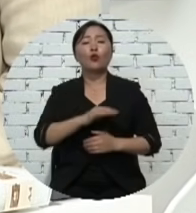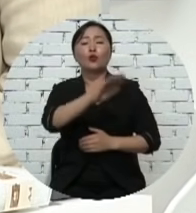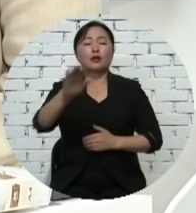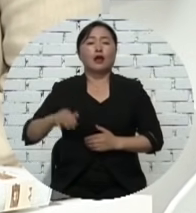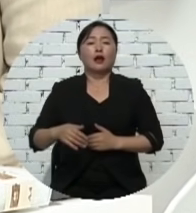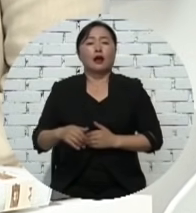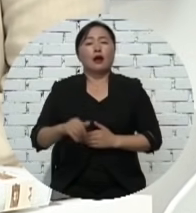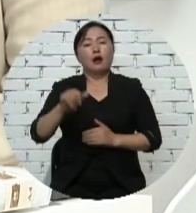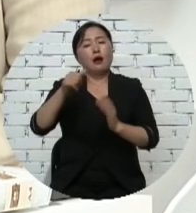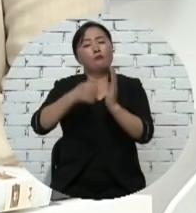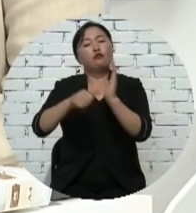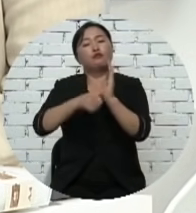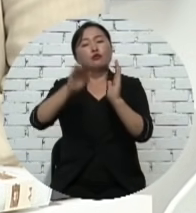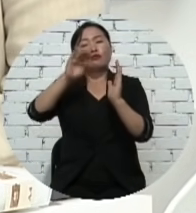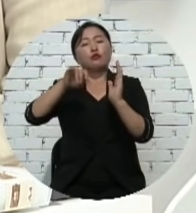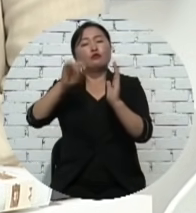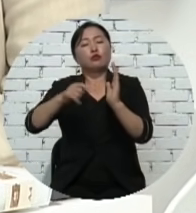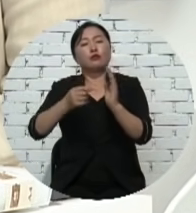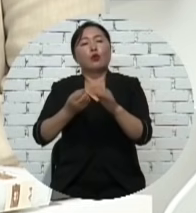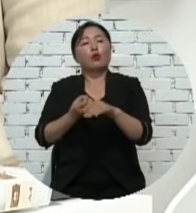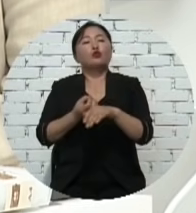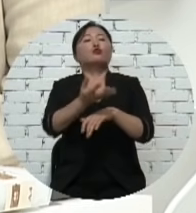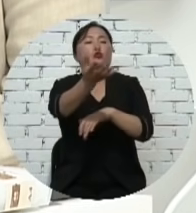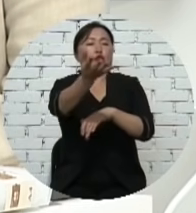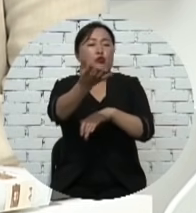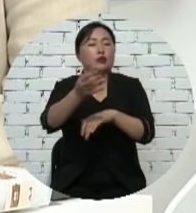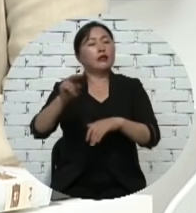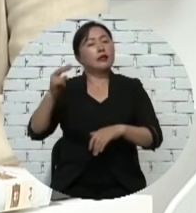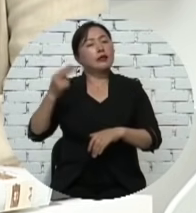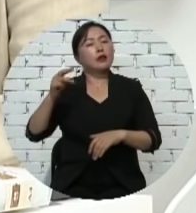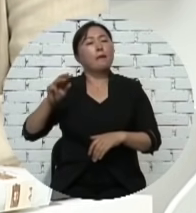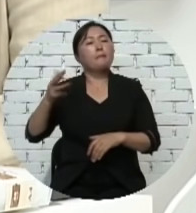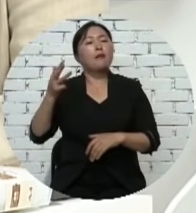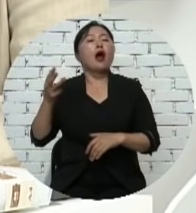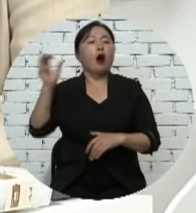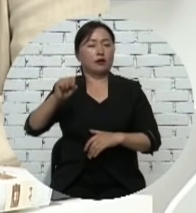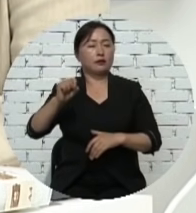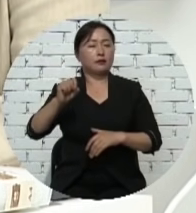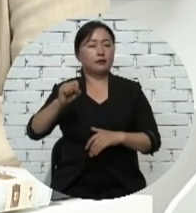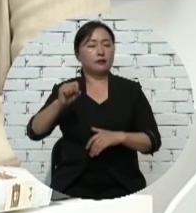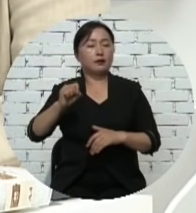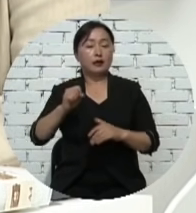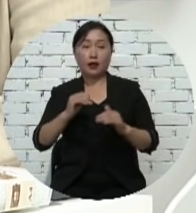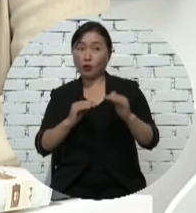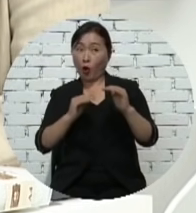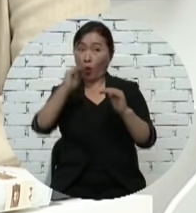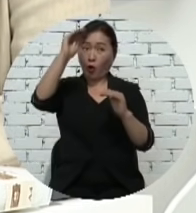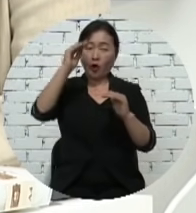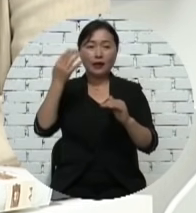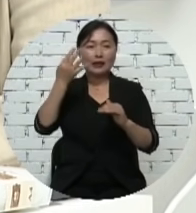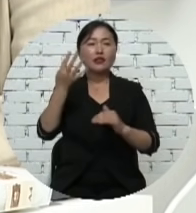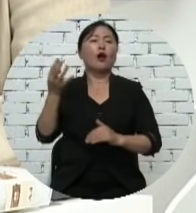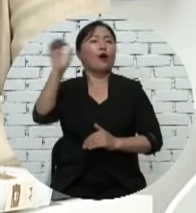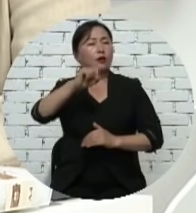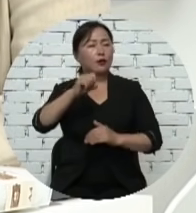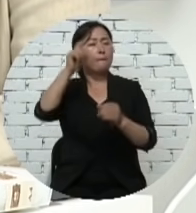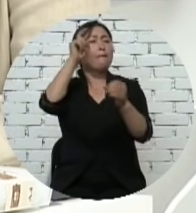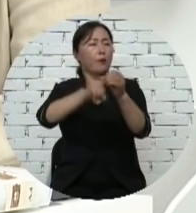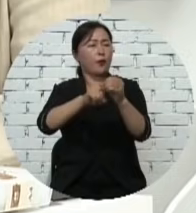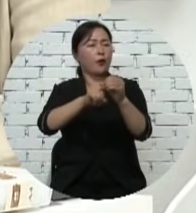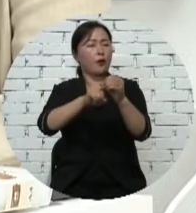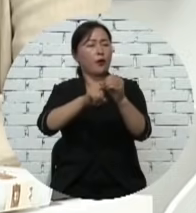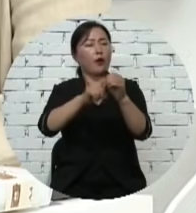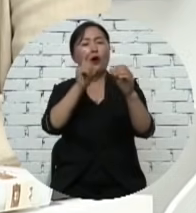한 2,800억 불쯤 됩니다. 이것을 한 4,000억 불 정도 목표로 해서 한